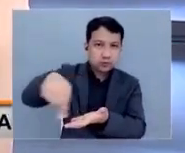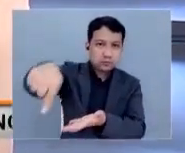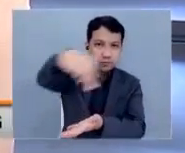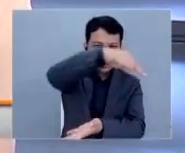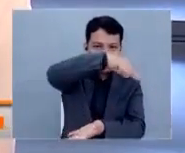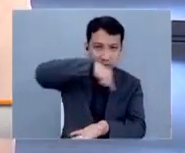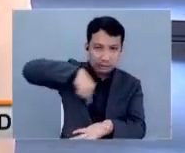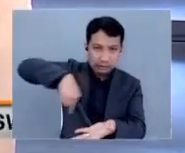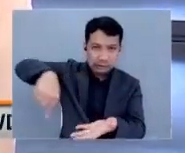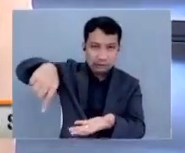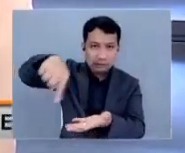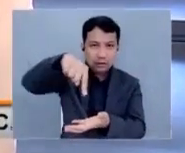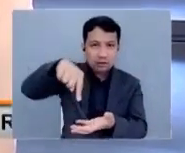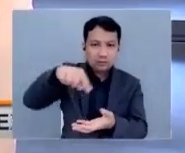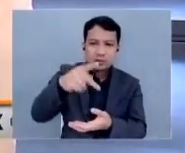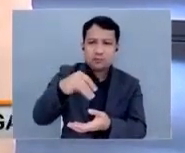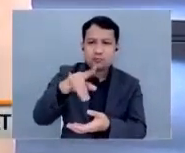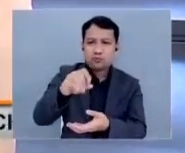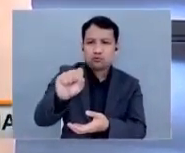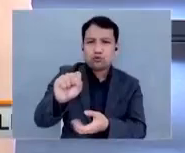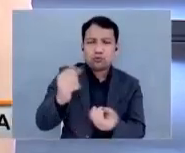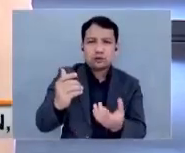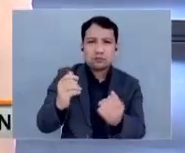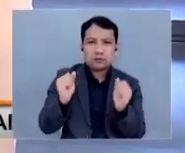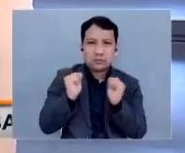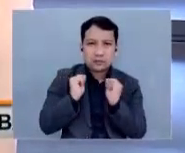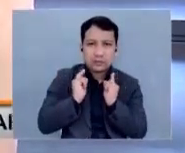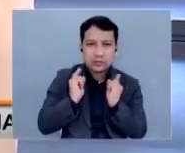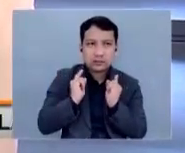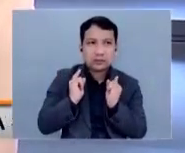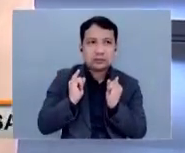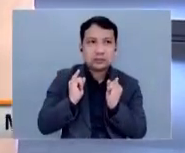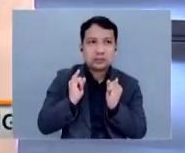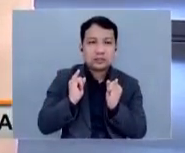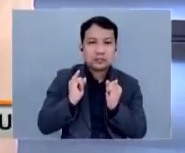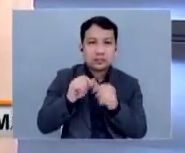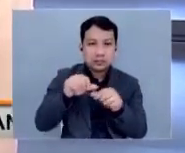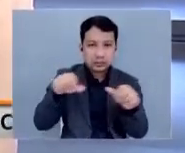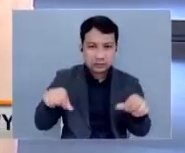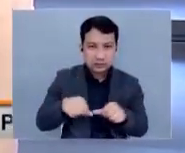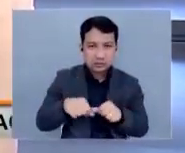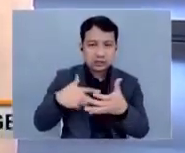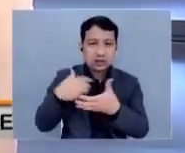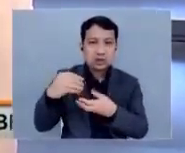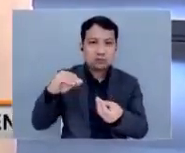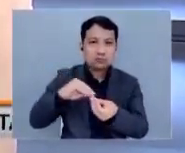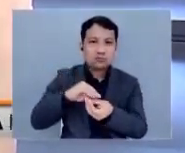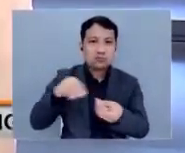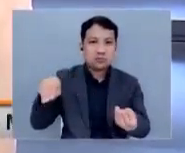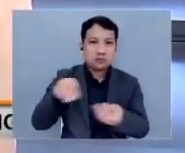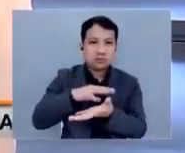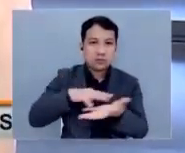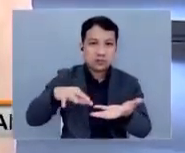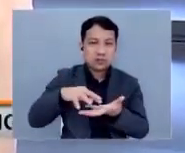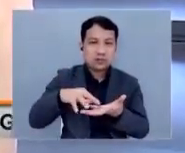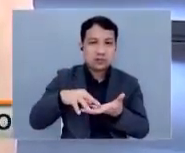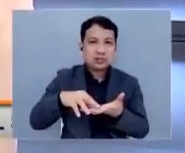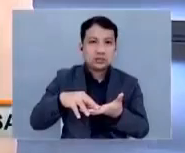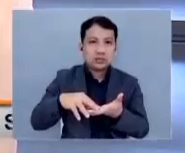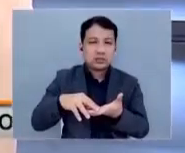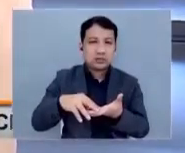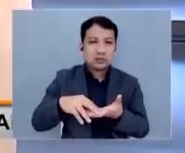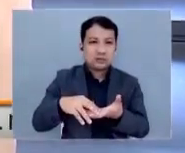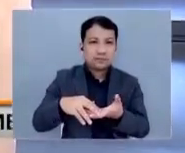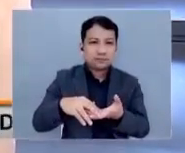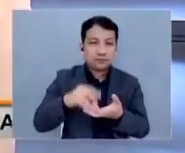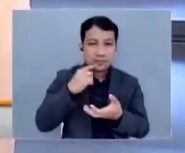Ang dalawang ito, mga malalamig na mga bahagi ng outer space. Mula po sa mga yan, nahatak ng gravity ng araw